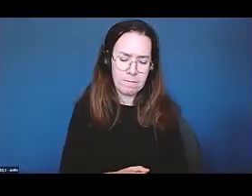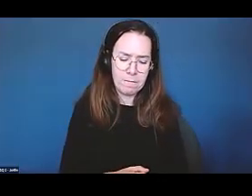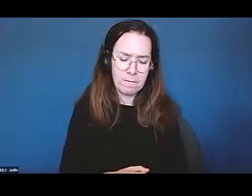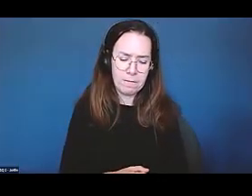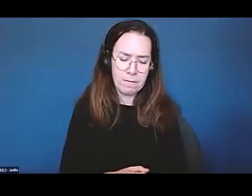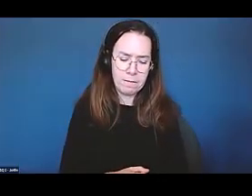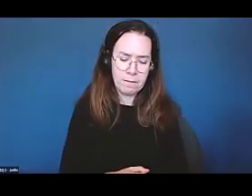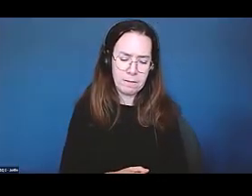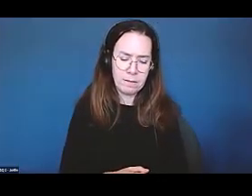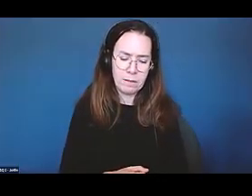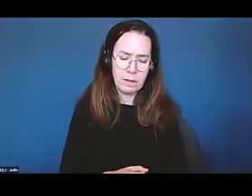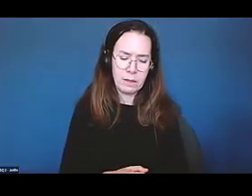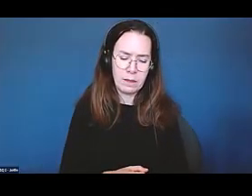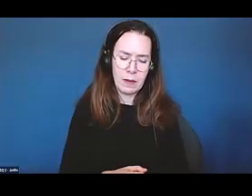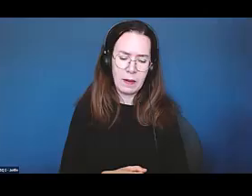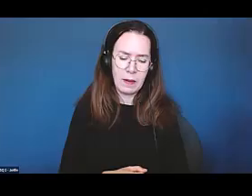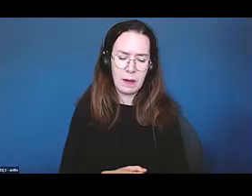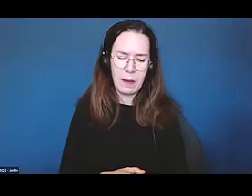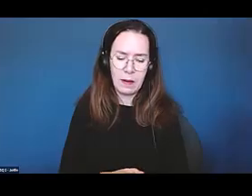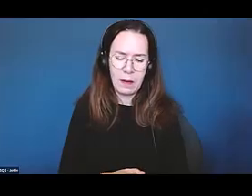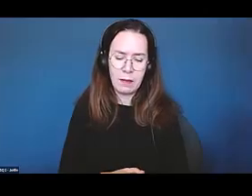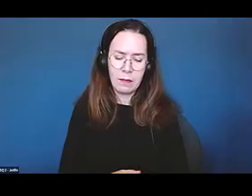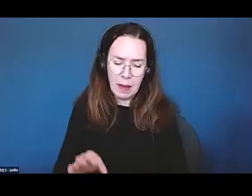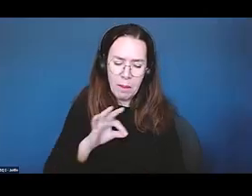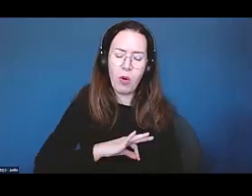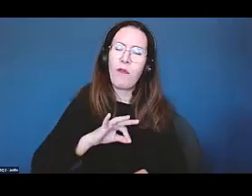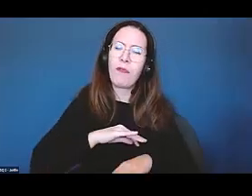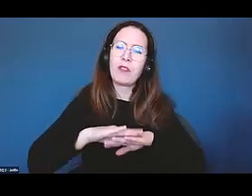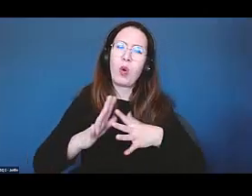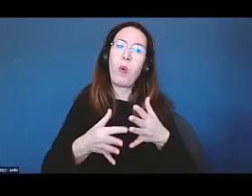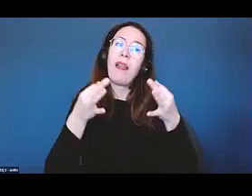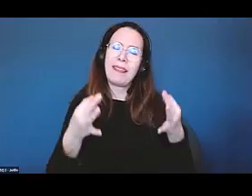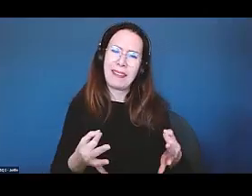qui profite de cette décision et qui